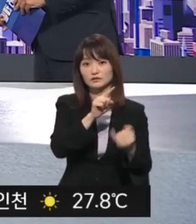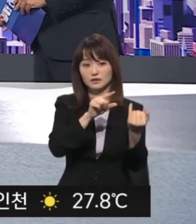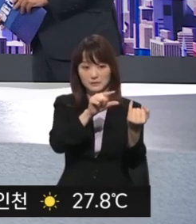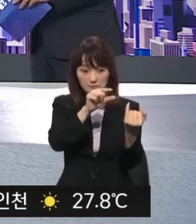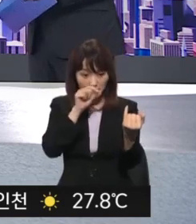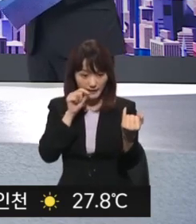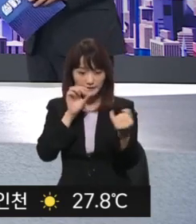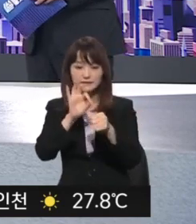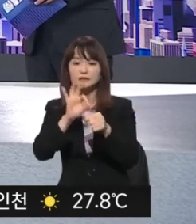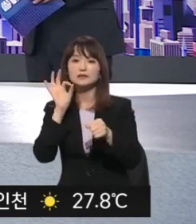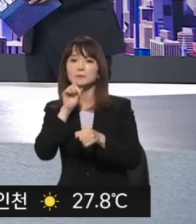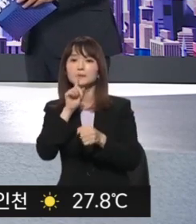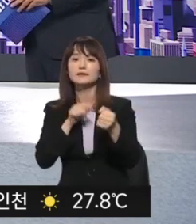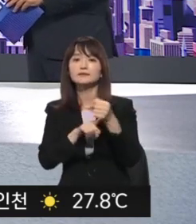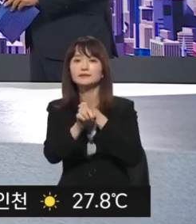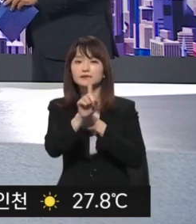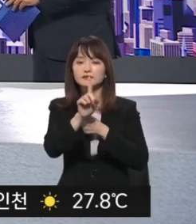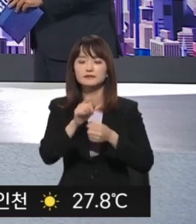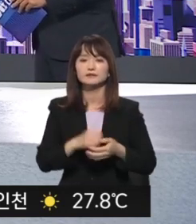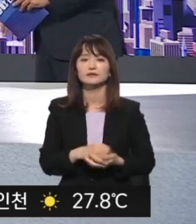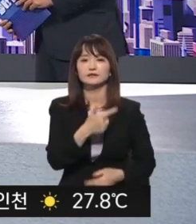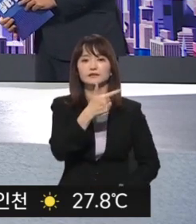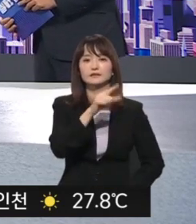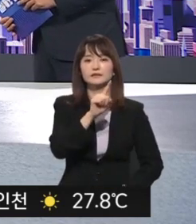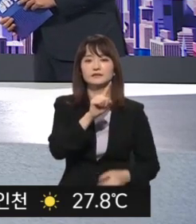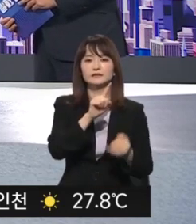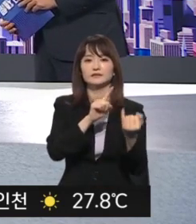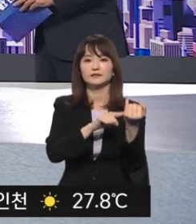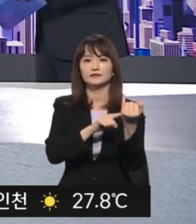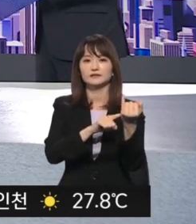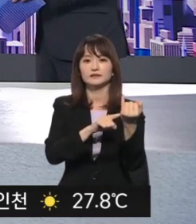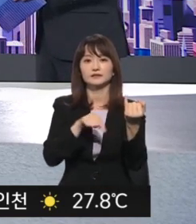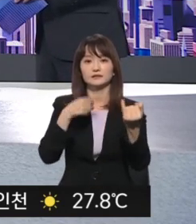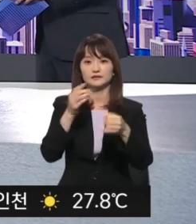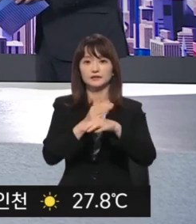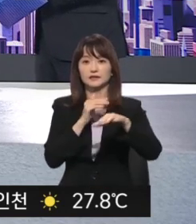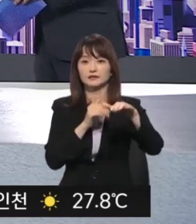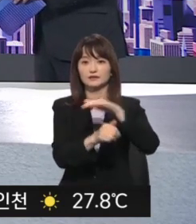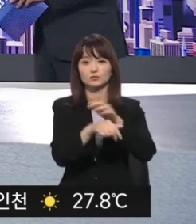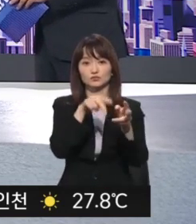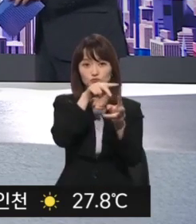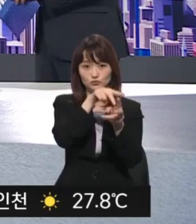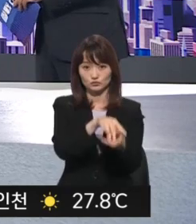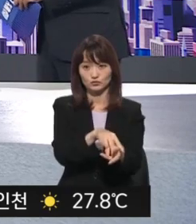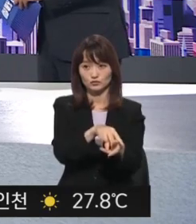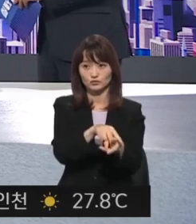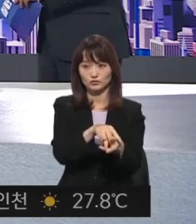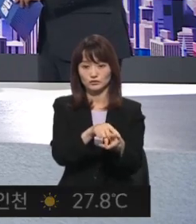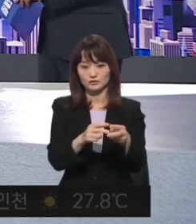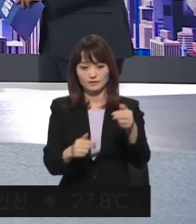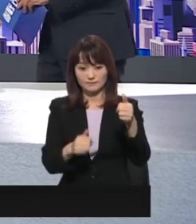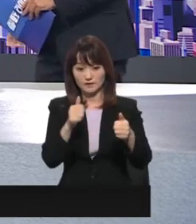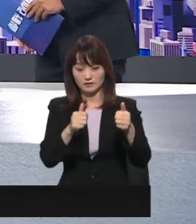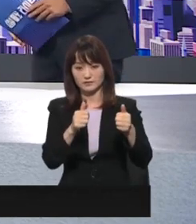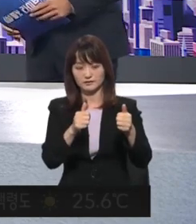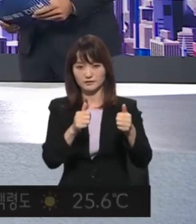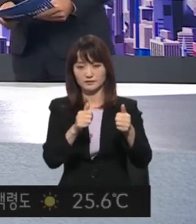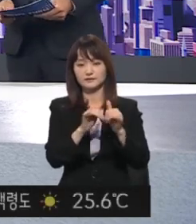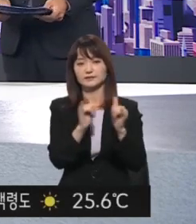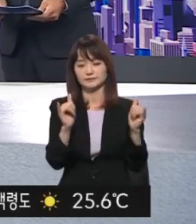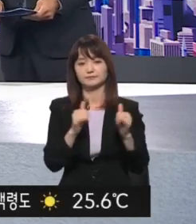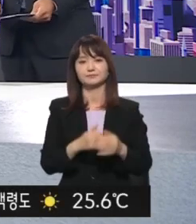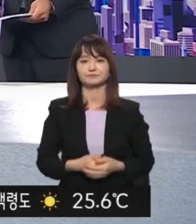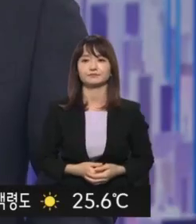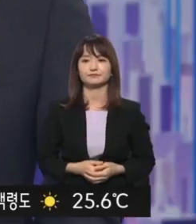10년전 얘길 꺼내는 야 바로 나 전 의원 이 차기 당대표 후보 차기 당대표 후보 경쟁 자기 때문인 거죠